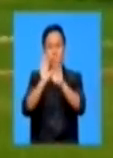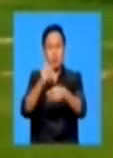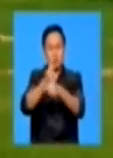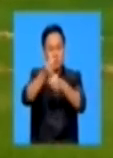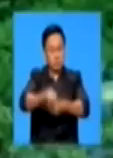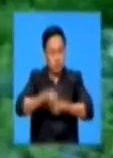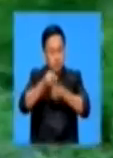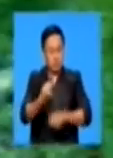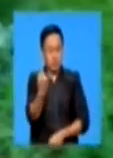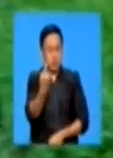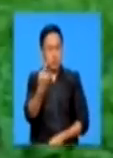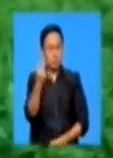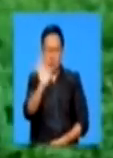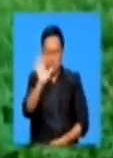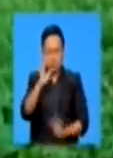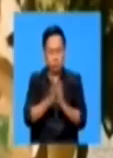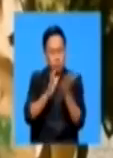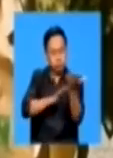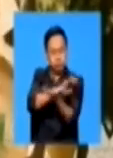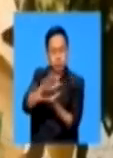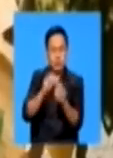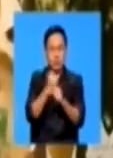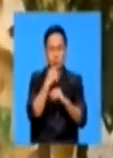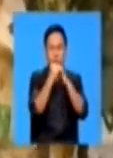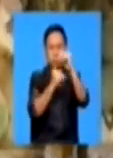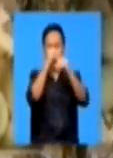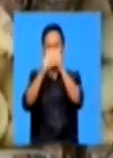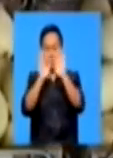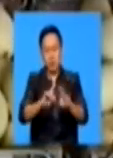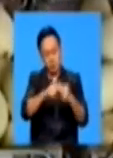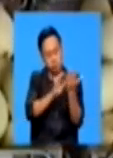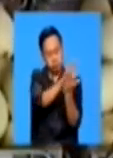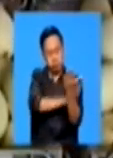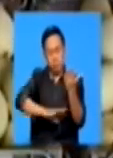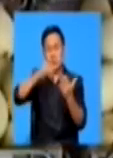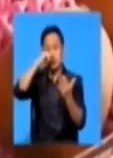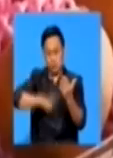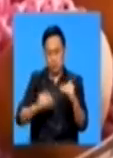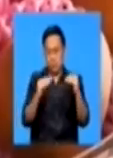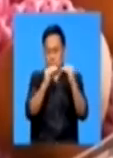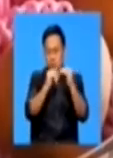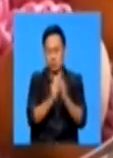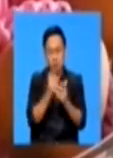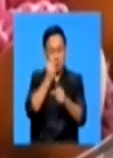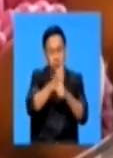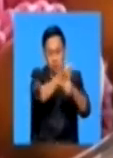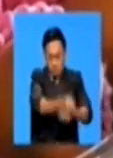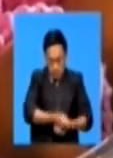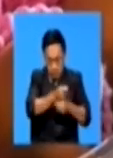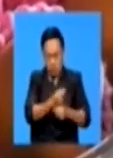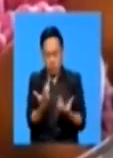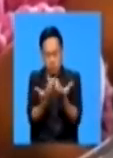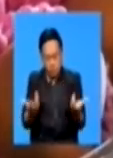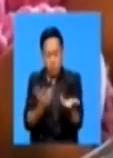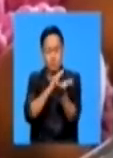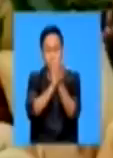ผลิตผลทางการเกษตรเดียวไปไม่ได้แน่นอนนะต้องสร้างความเจริญไปภูมิภาคไปท้องถิ่นนะครับทั้งภาคการเกษตรเกษตรแปรรูปอุตสาห